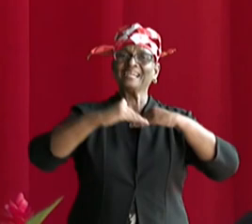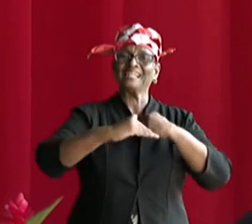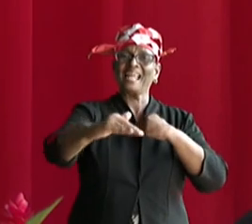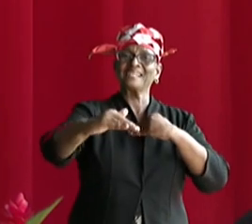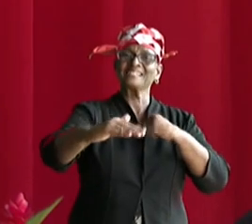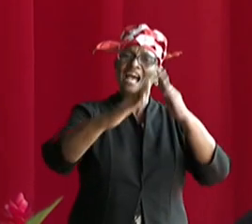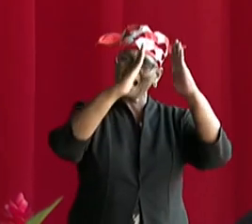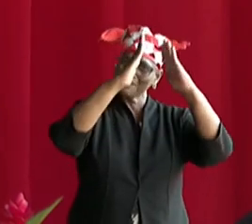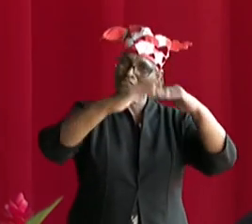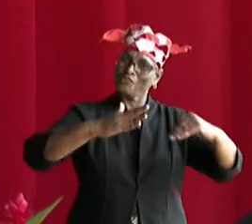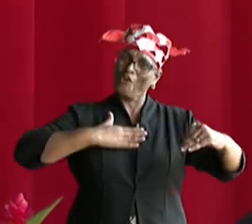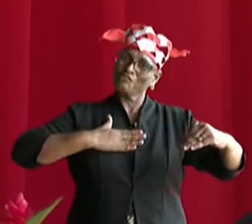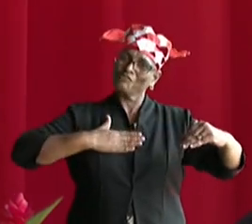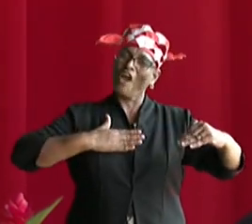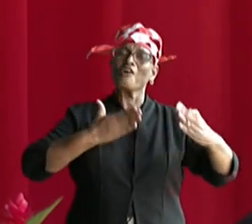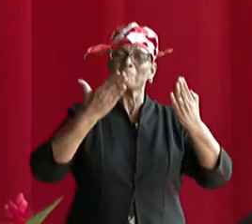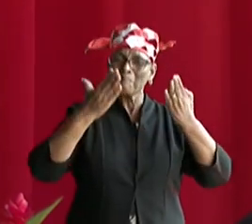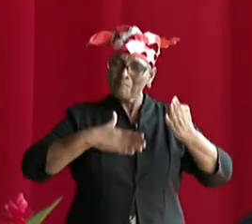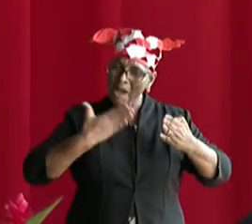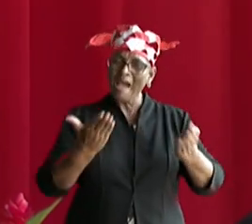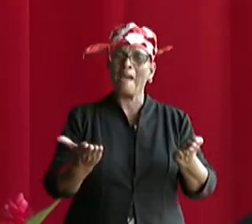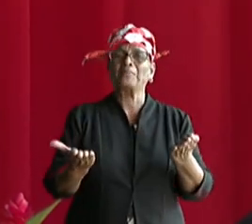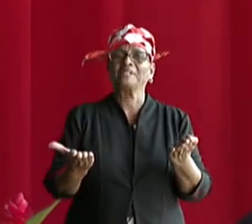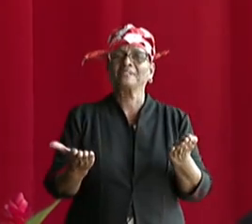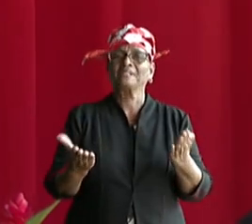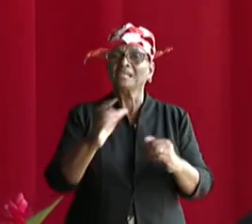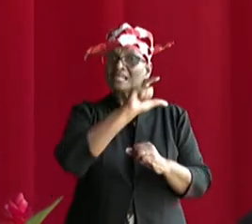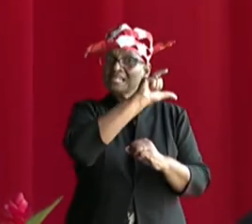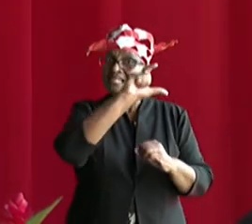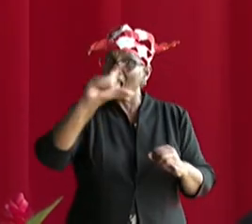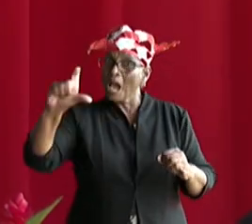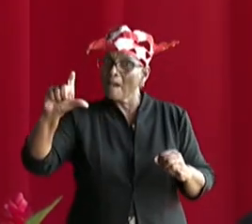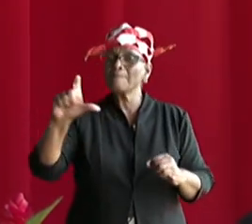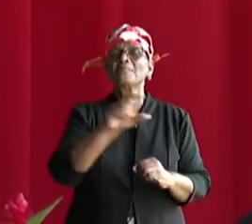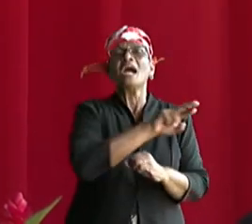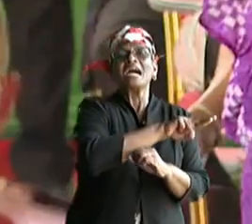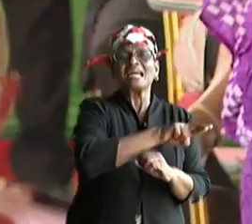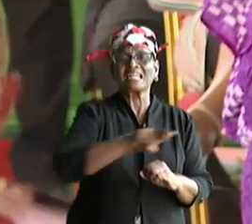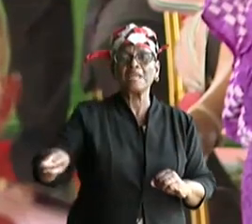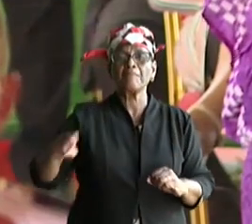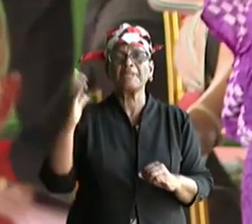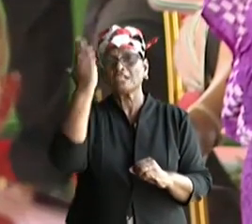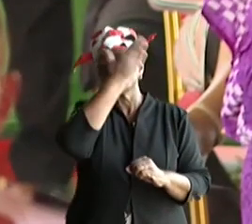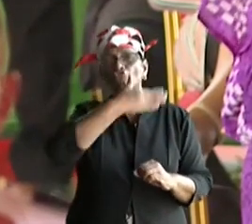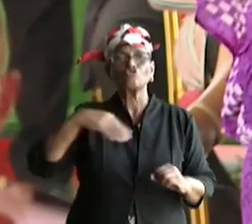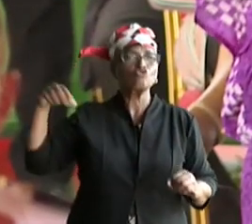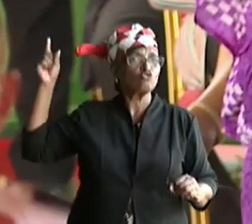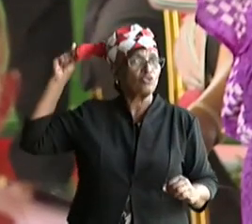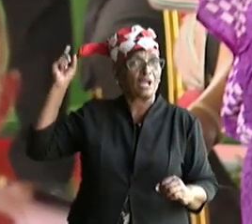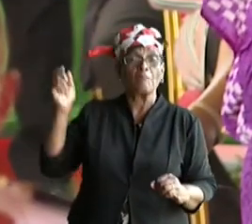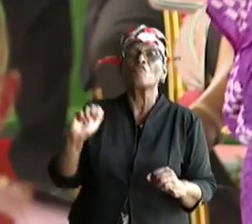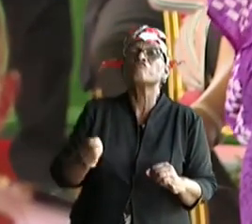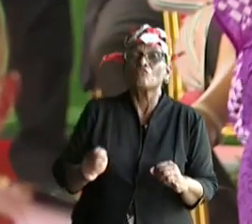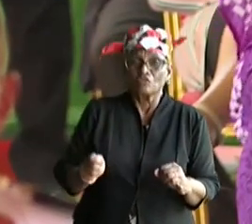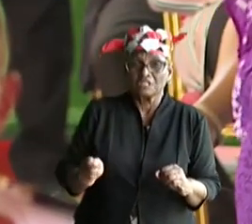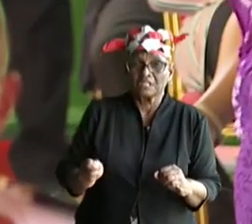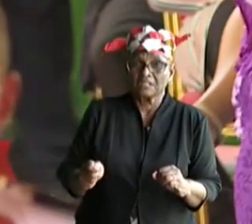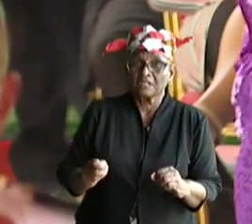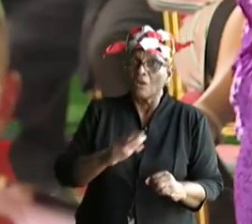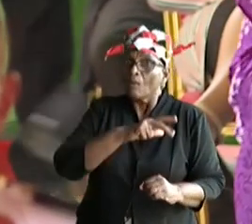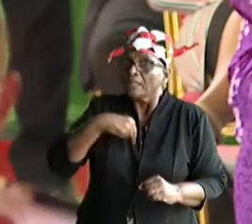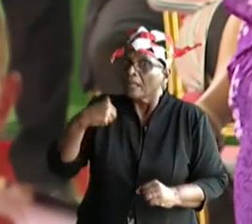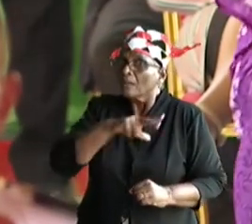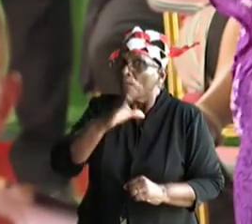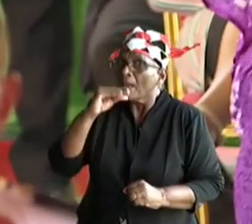huis mogen hebben, dat de naam draagt van de Republiek Suriname. Want meneer de voorzitter, wanneer wij